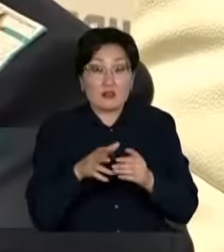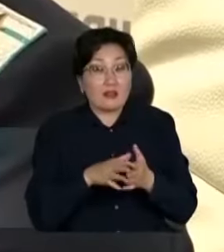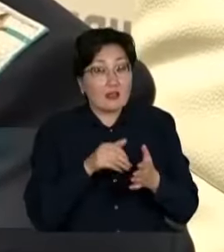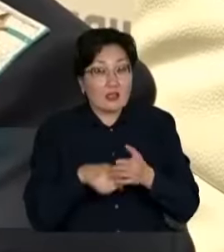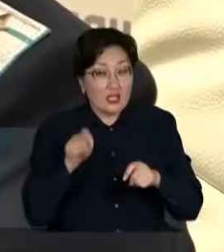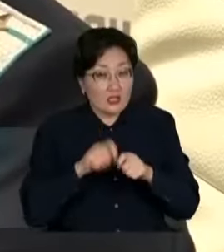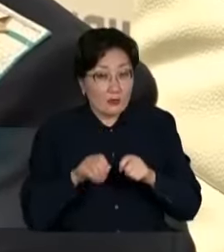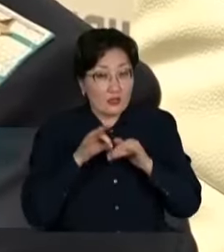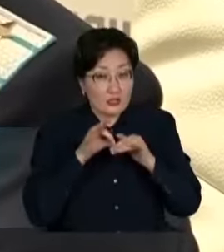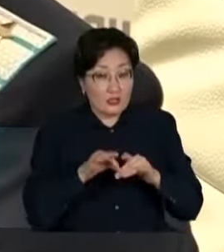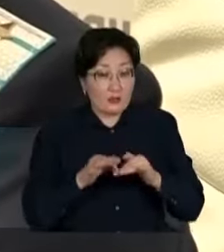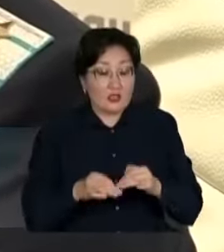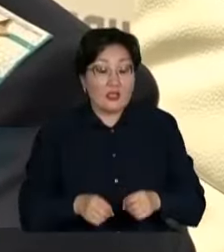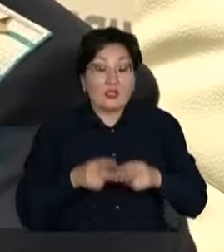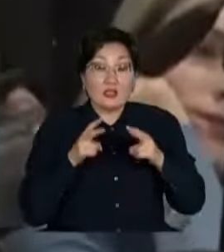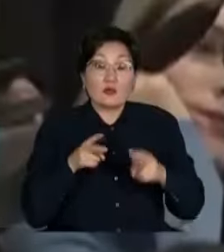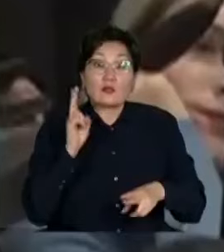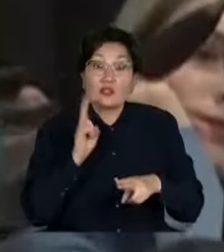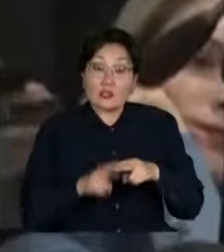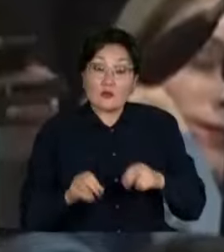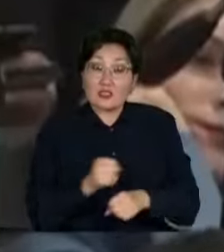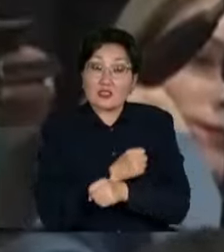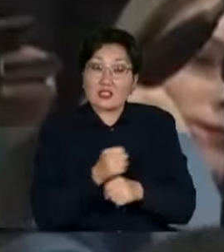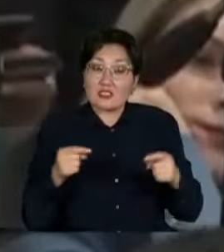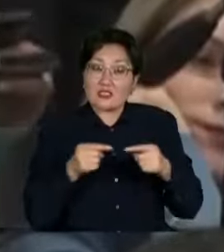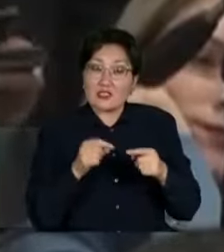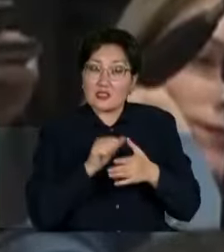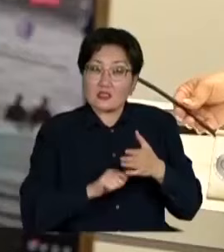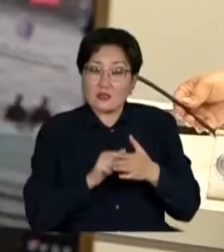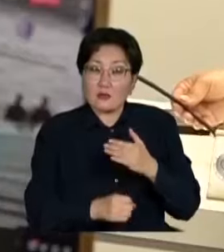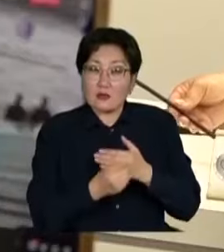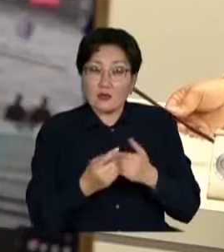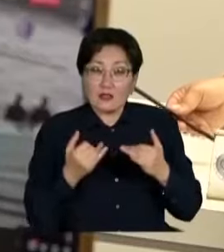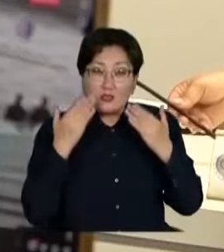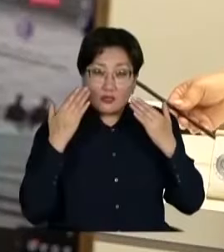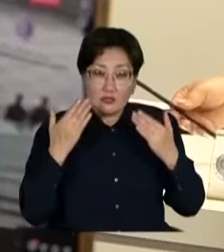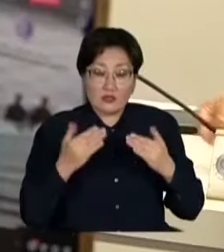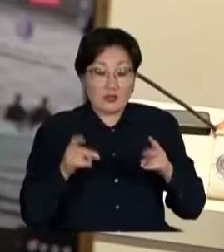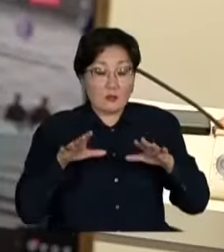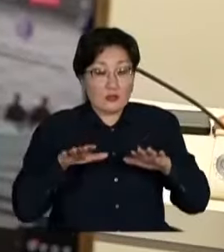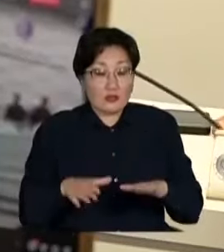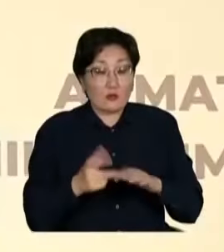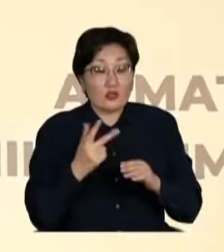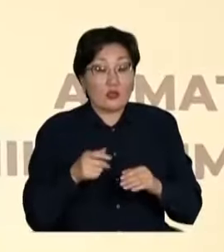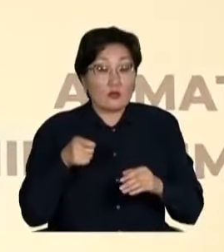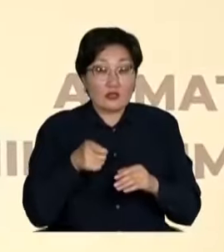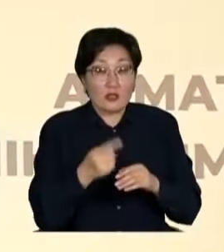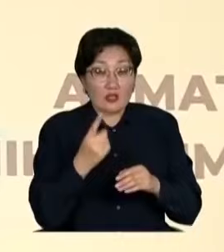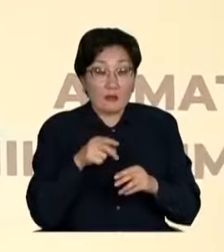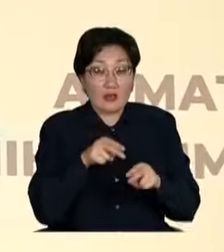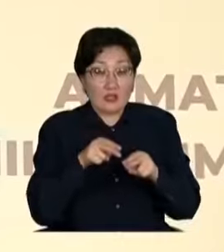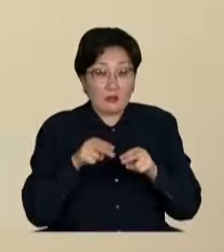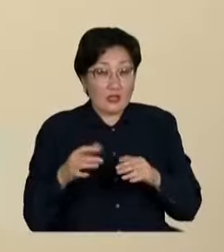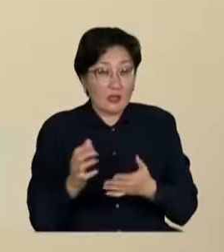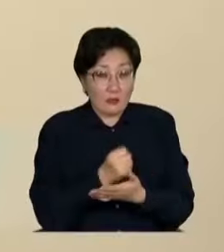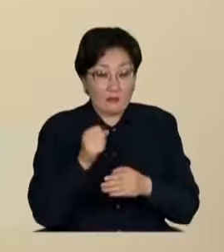сараптамадан өтіп жатыр. Сондықтан қанды қылмыспен аяқталған жанжалдың нақты неден туындаған әзірге белгісіз. Оқиға орнынан 3 пышақ пен 1 тапанша